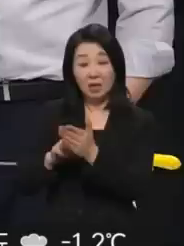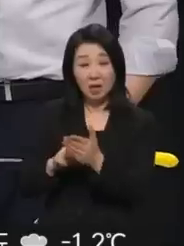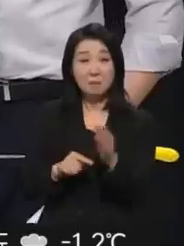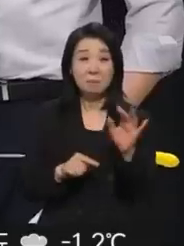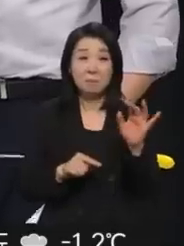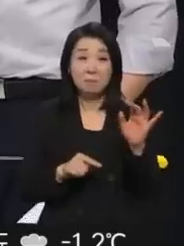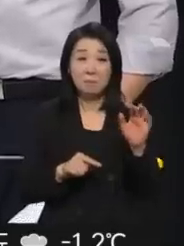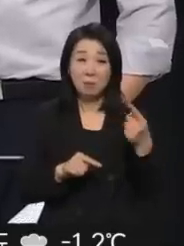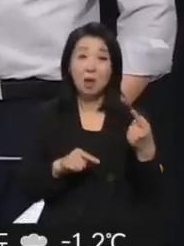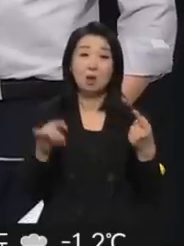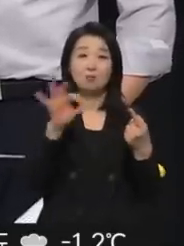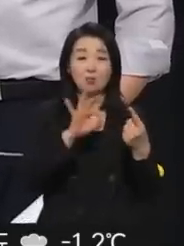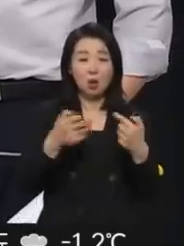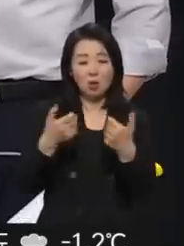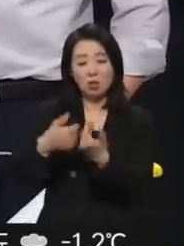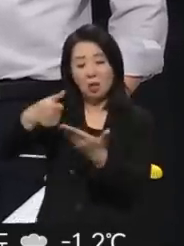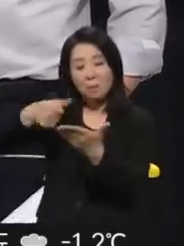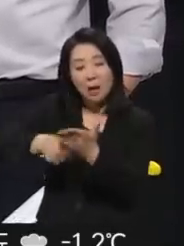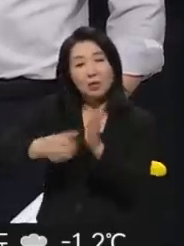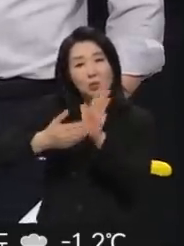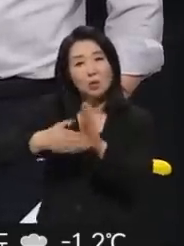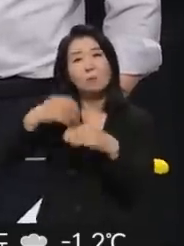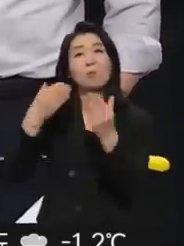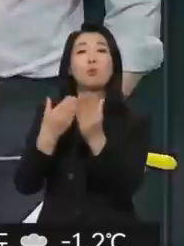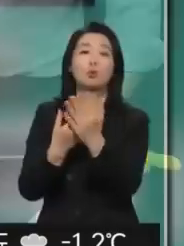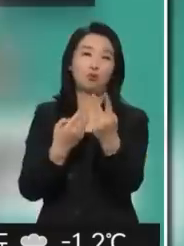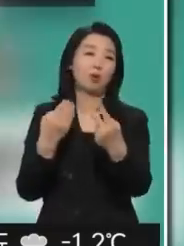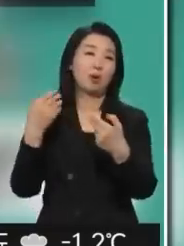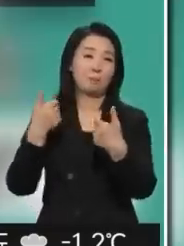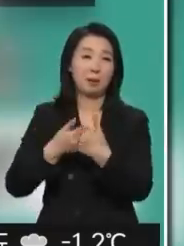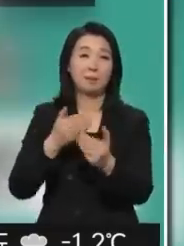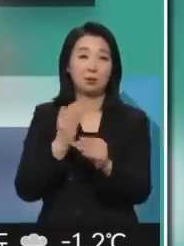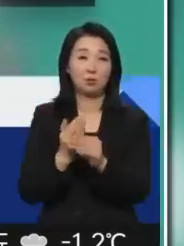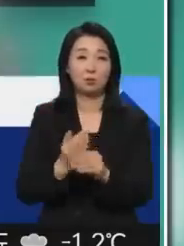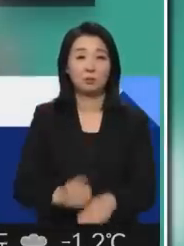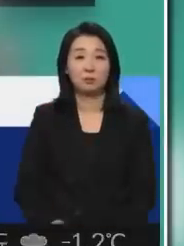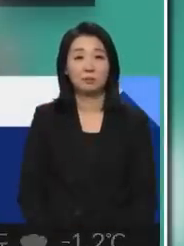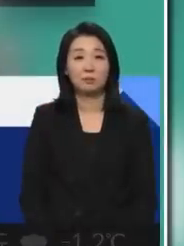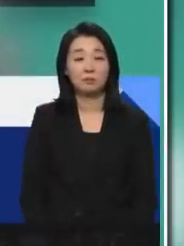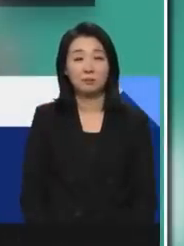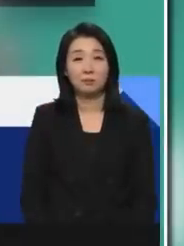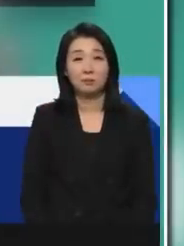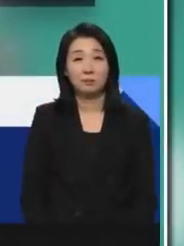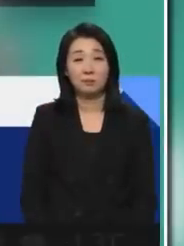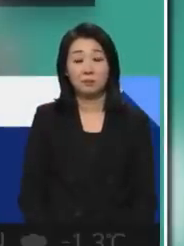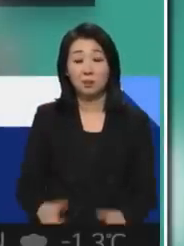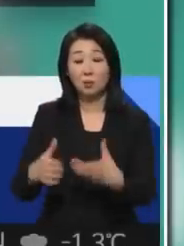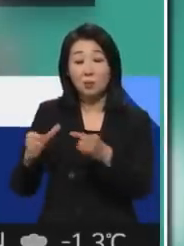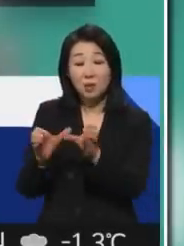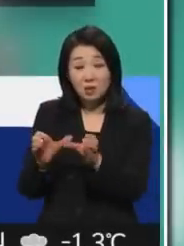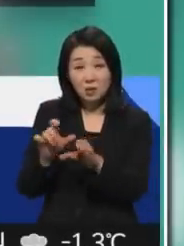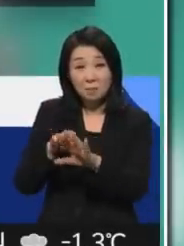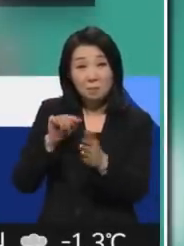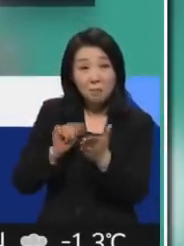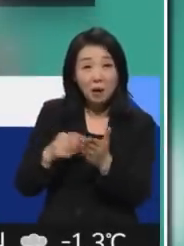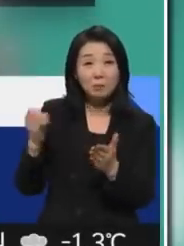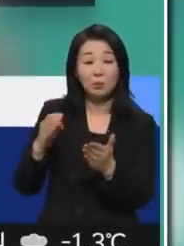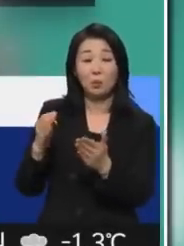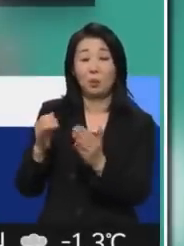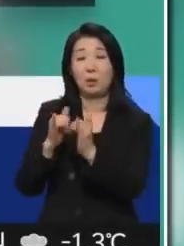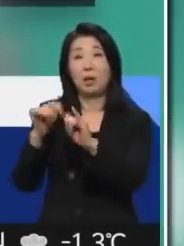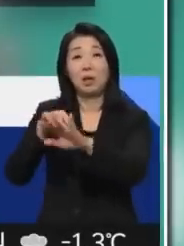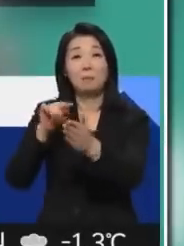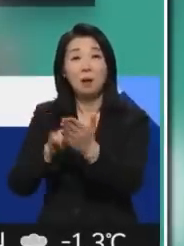방지 조항 둘 모두를 반대하고 있습니다. 현재도 당심이 민심보다 두 배 이상이고 또 역선택 방지